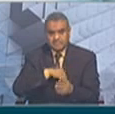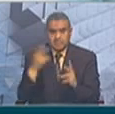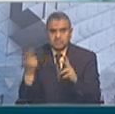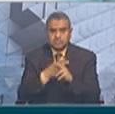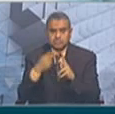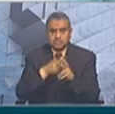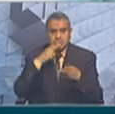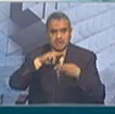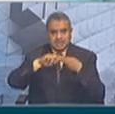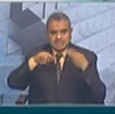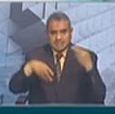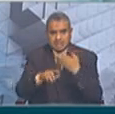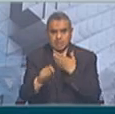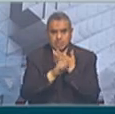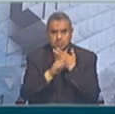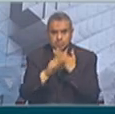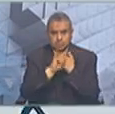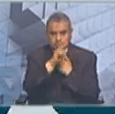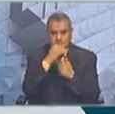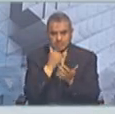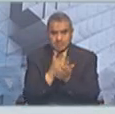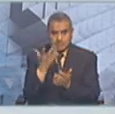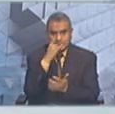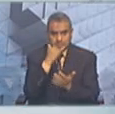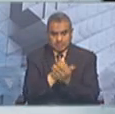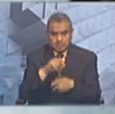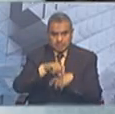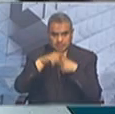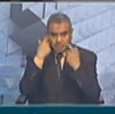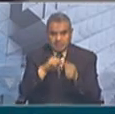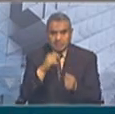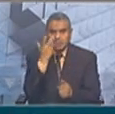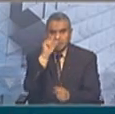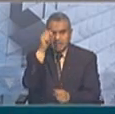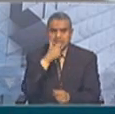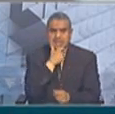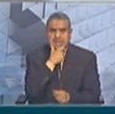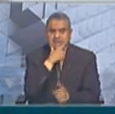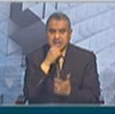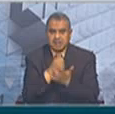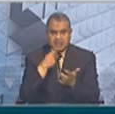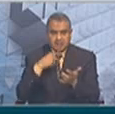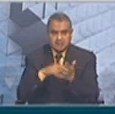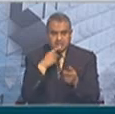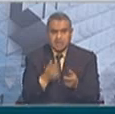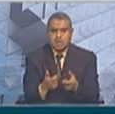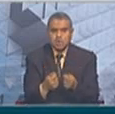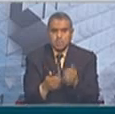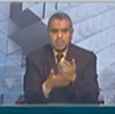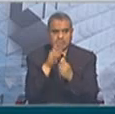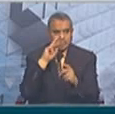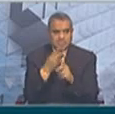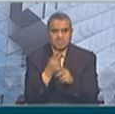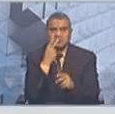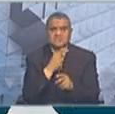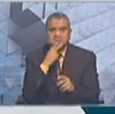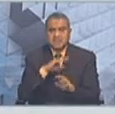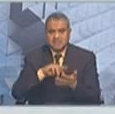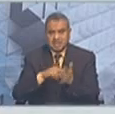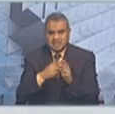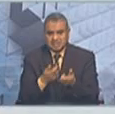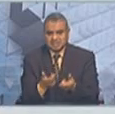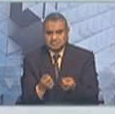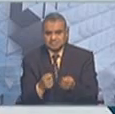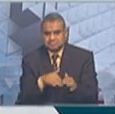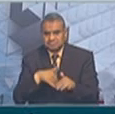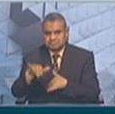في سلامة النقل، استعانت إدارة محطة سانت بانكراس في لندن بروبوتات آلية لتنظيف المحطة التاريخية